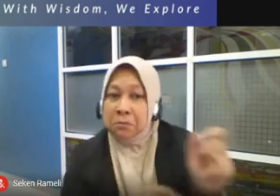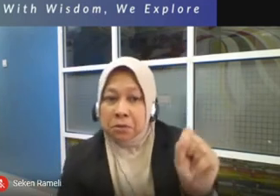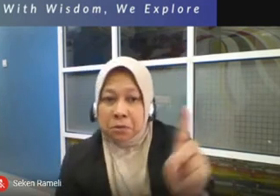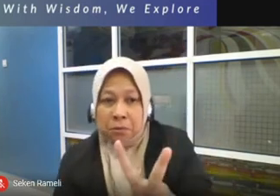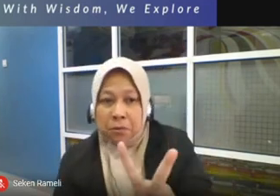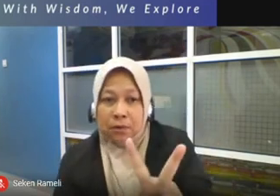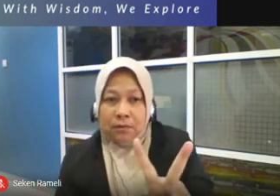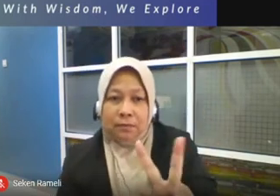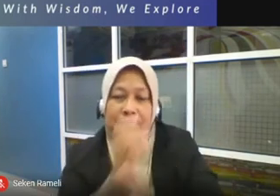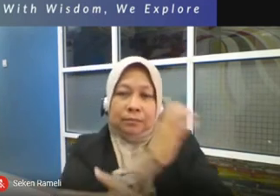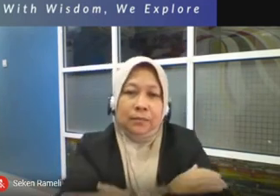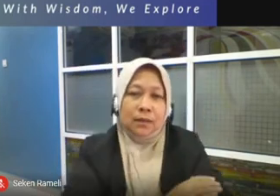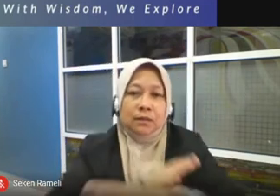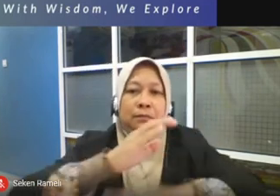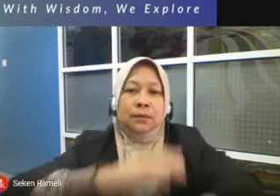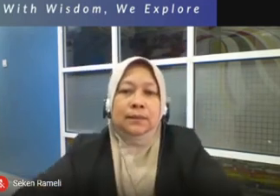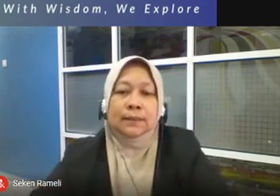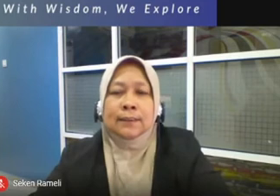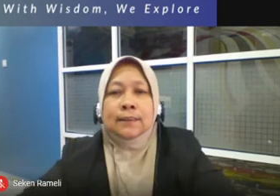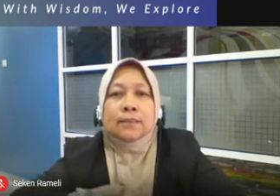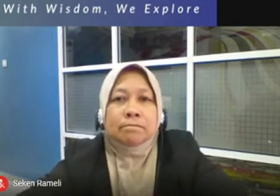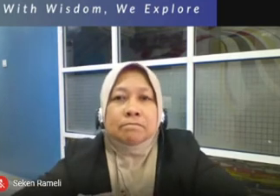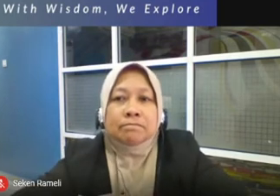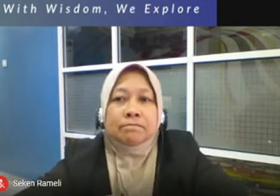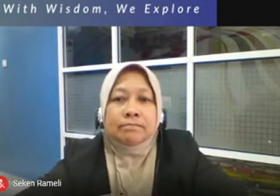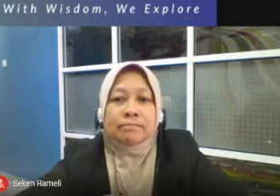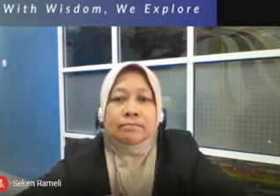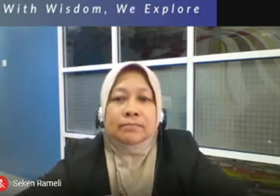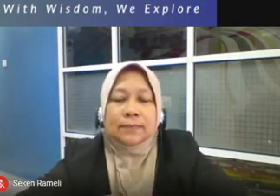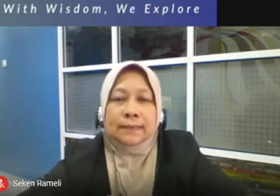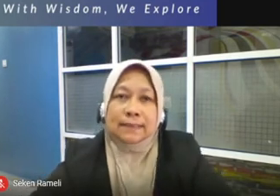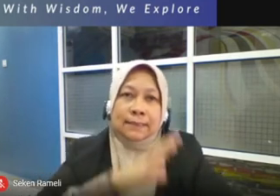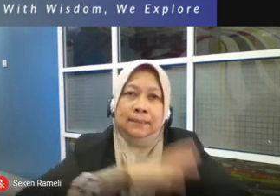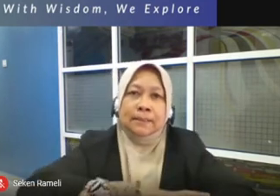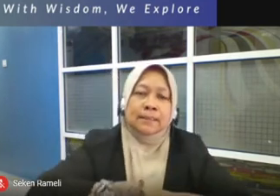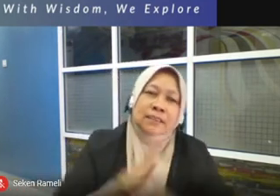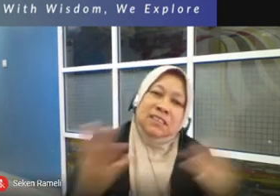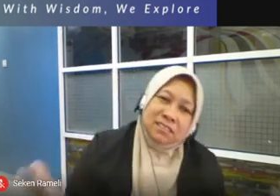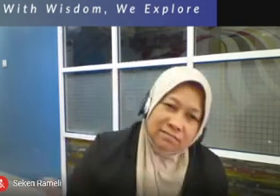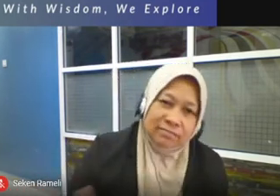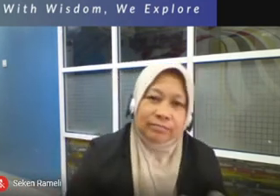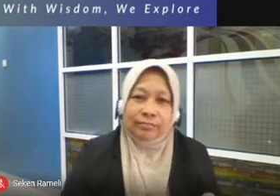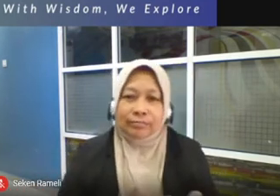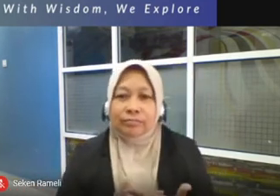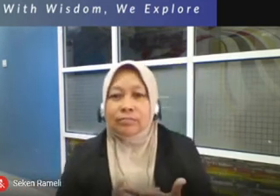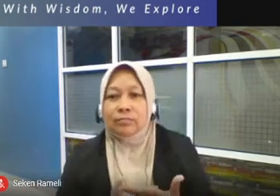tangan di atas meja sambil macam restless, eh. Kemudian